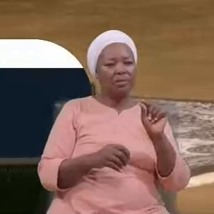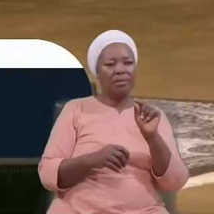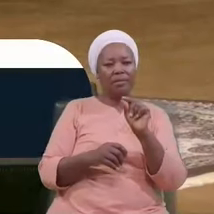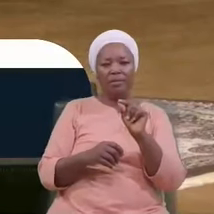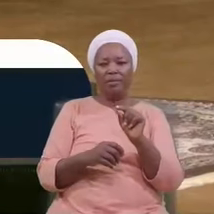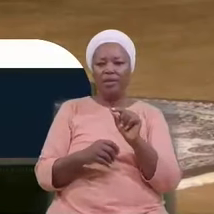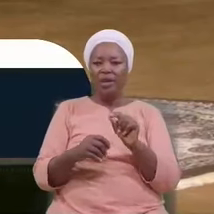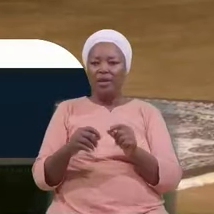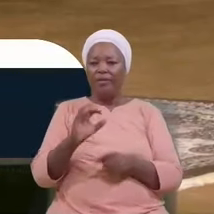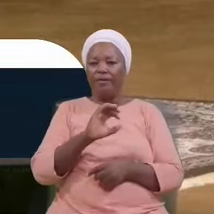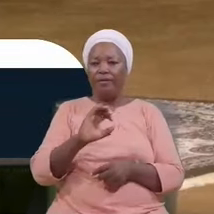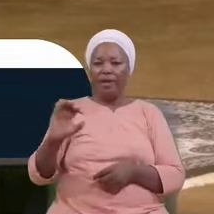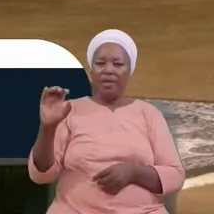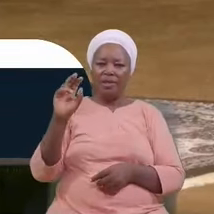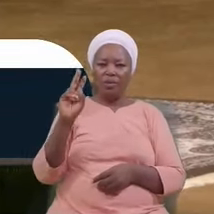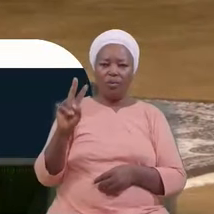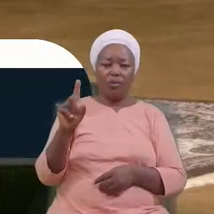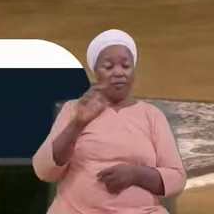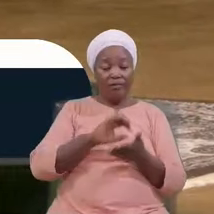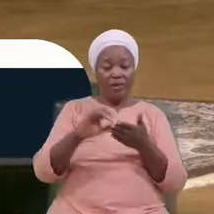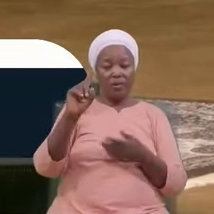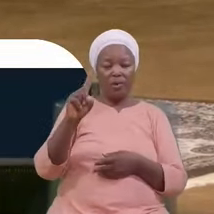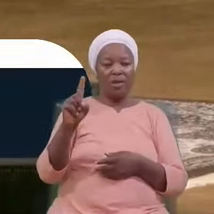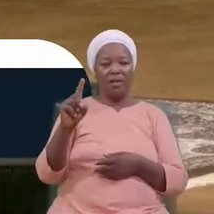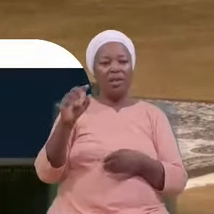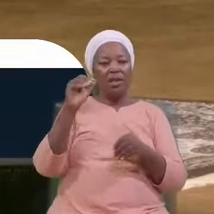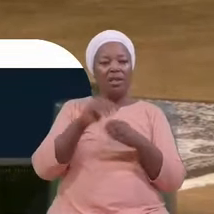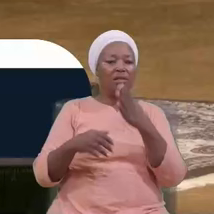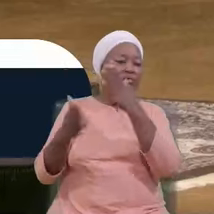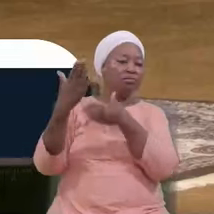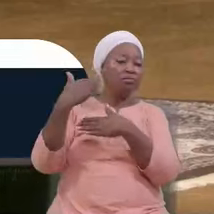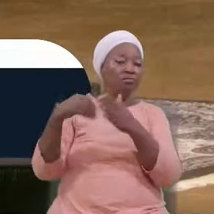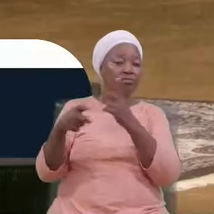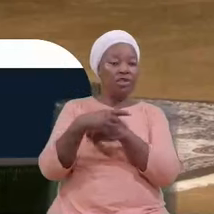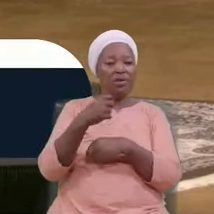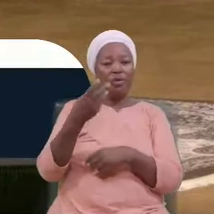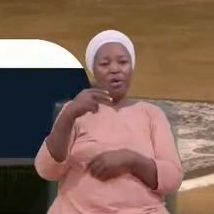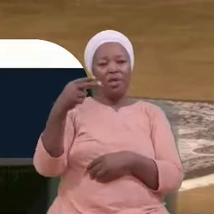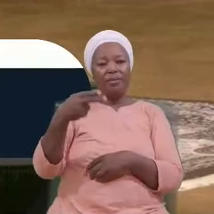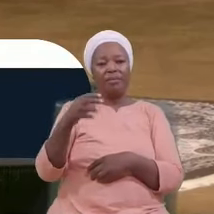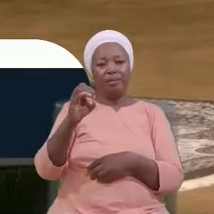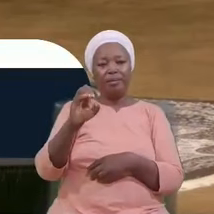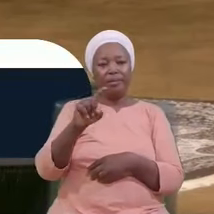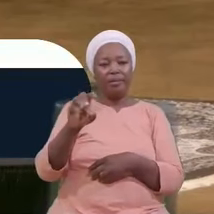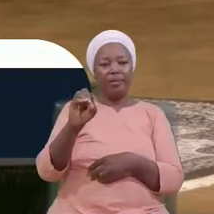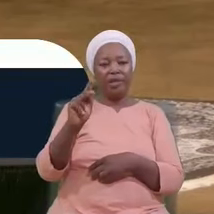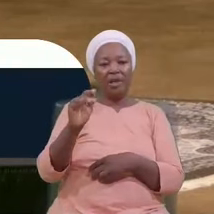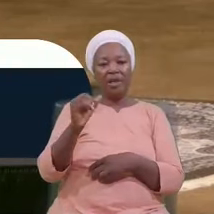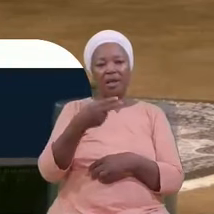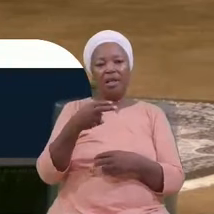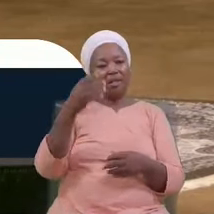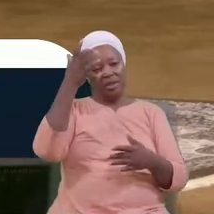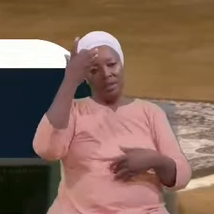deuxième roi 20, verset 1. En ce temps-là, Ézéchias fut malade à la mort. Le